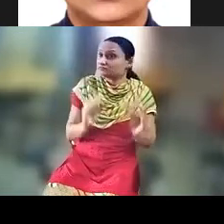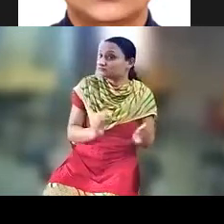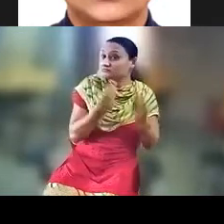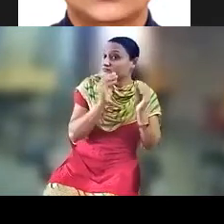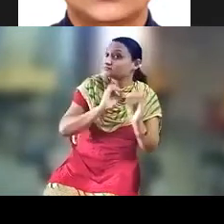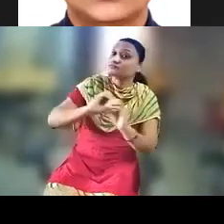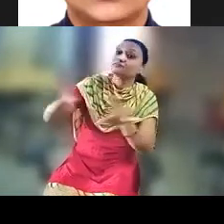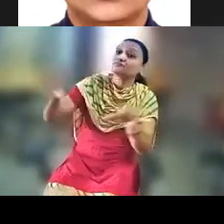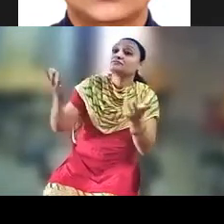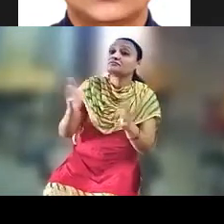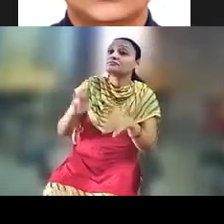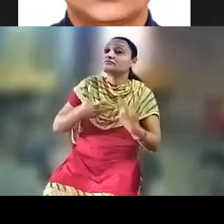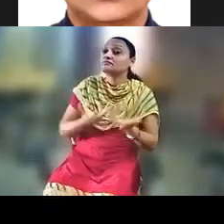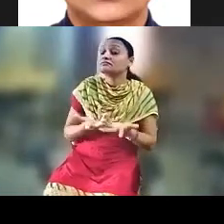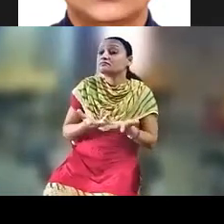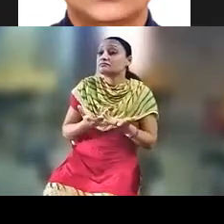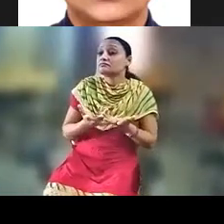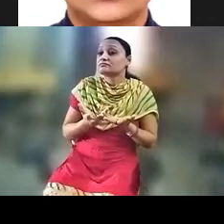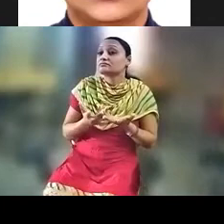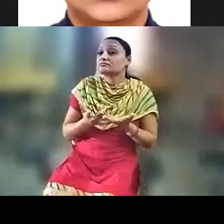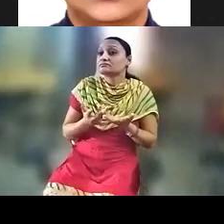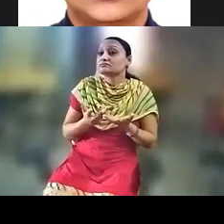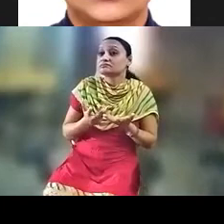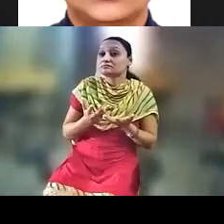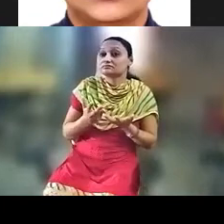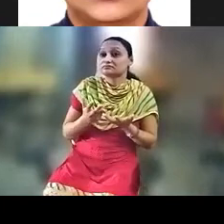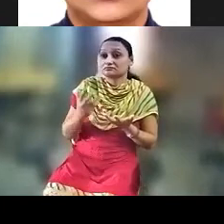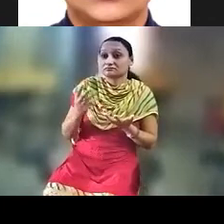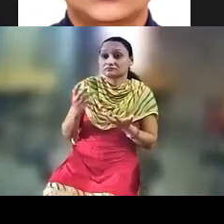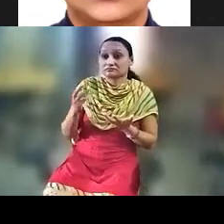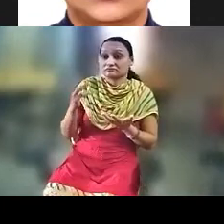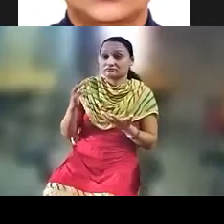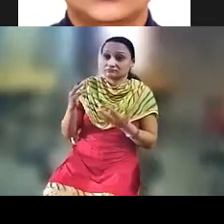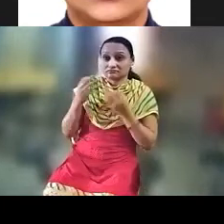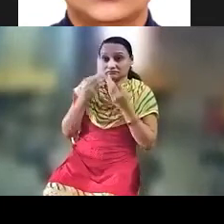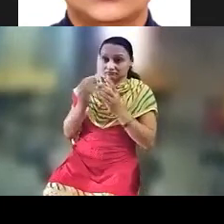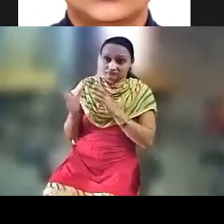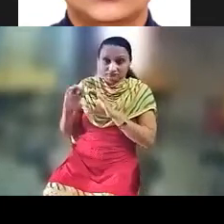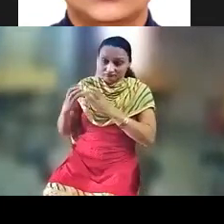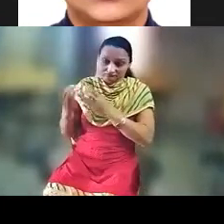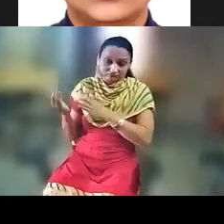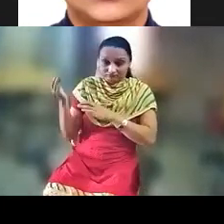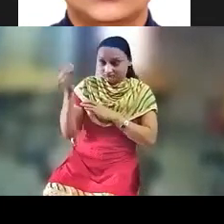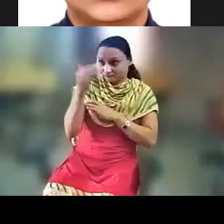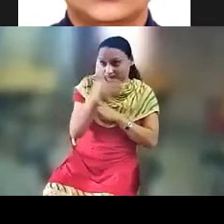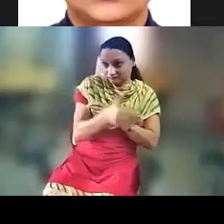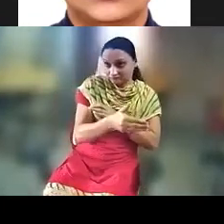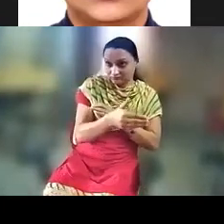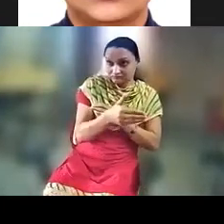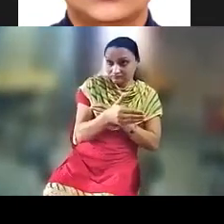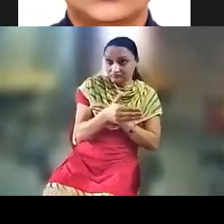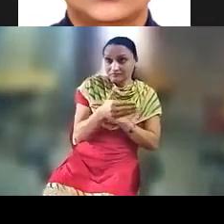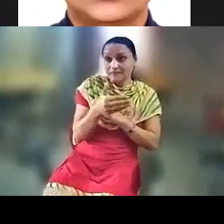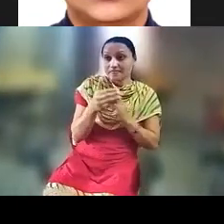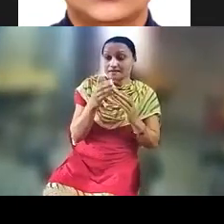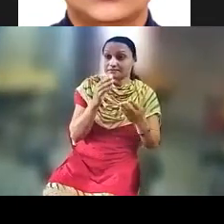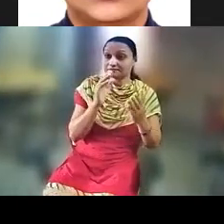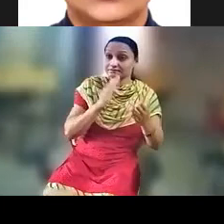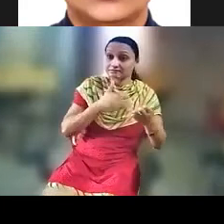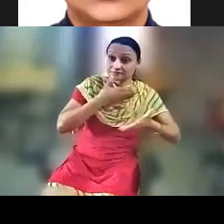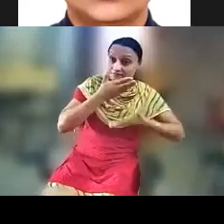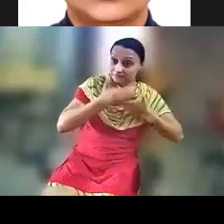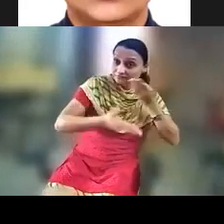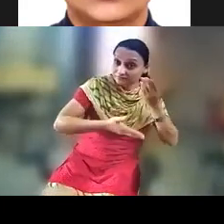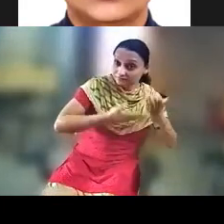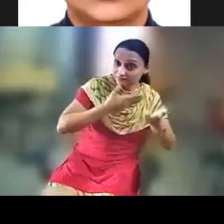हैं। तो जो फिजिकल एजुकेशन वाले इश्यूज थे, जो मतलब फिजिकली जब बच्चे आते थे और उनके पढ़ाते थे,